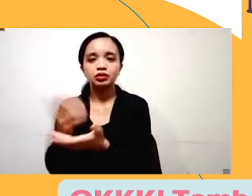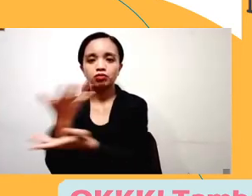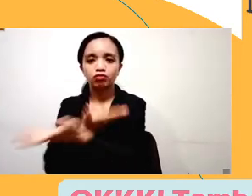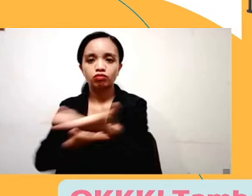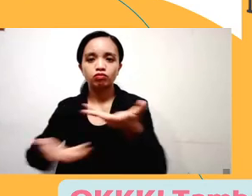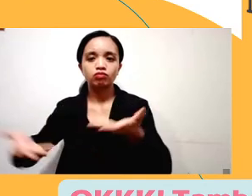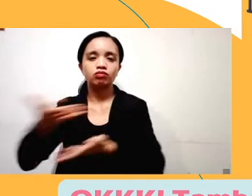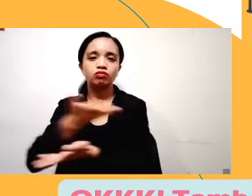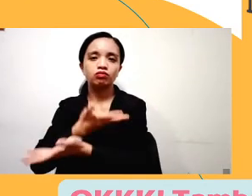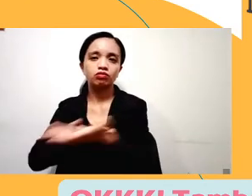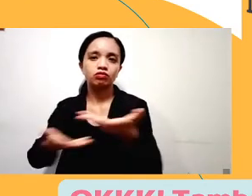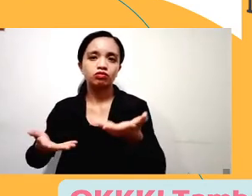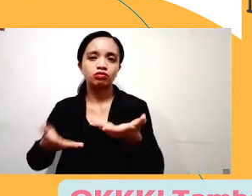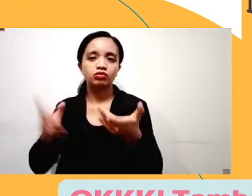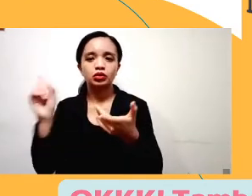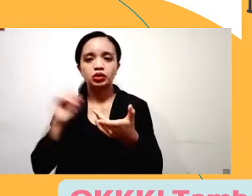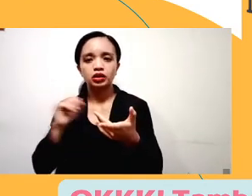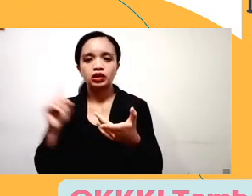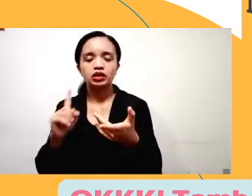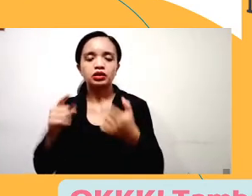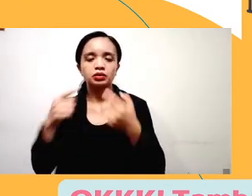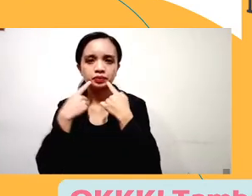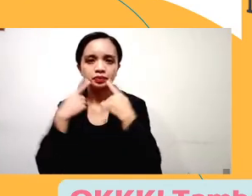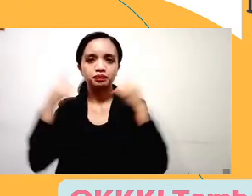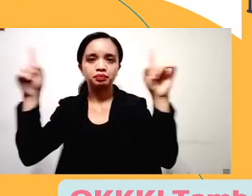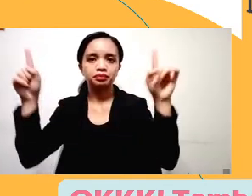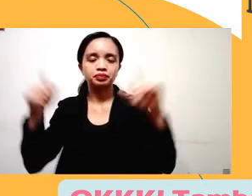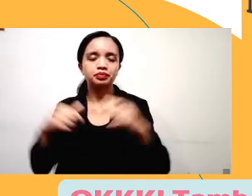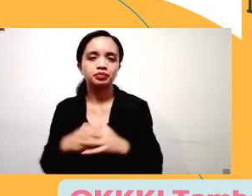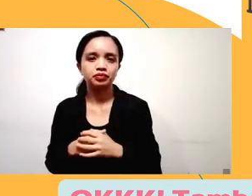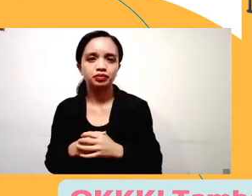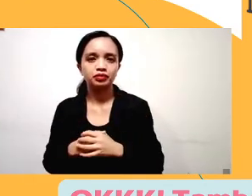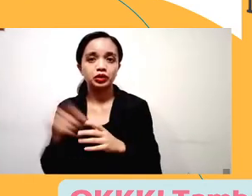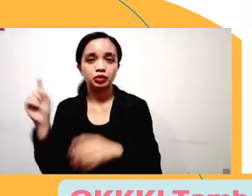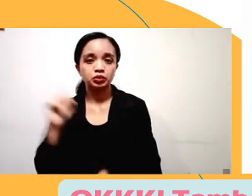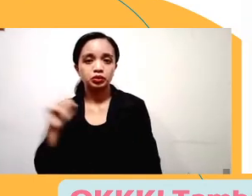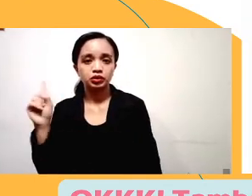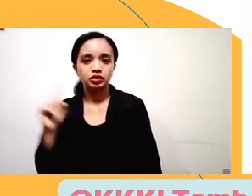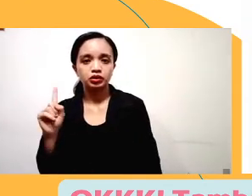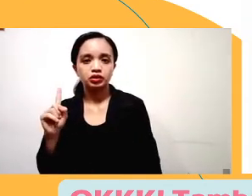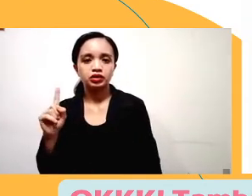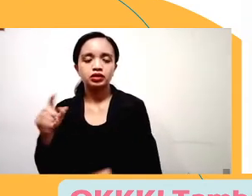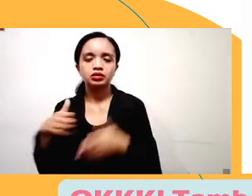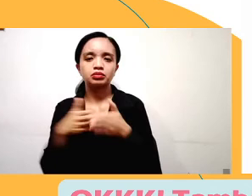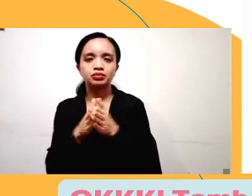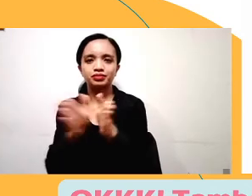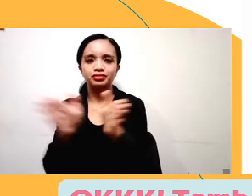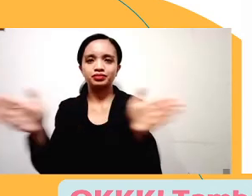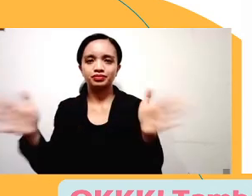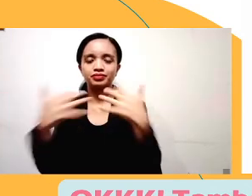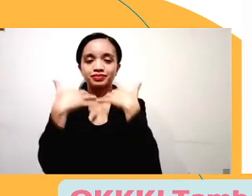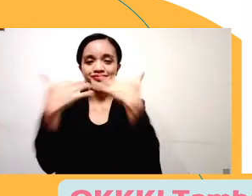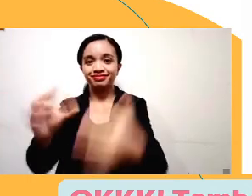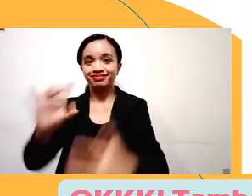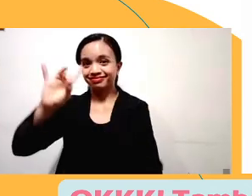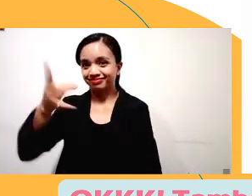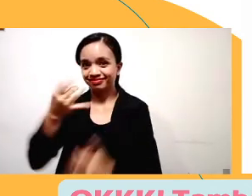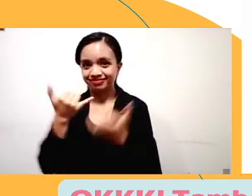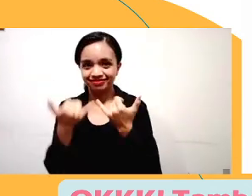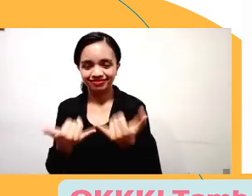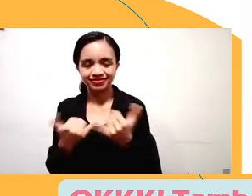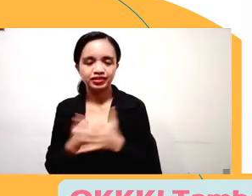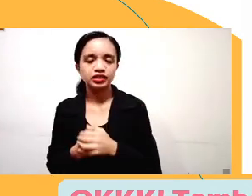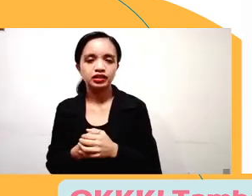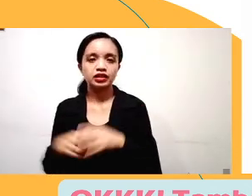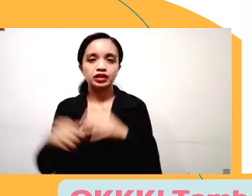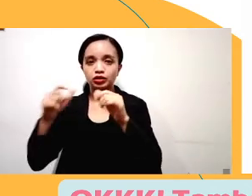o pag-unlad na ito sa kalakhang masa. Okay? Episode 8 po tayo. At para sa pagpapatuloy,